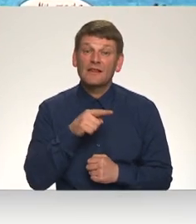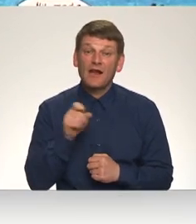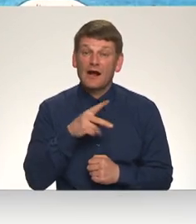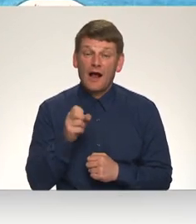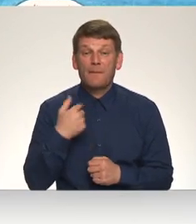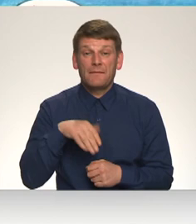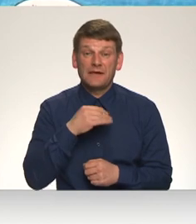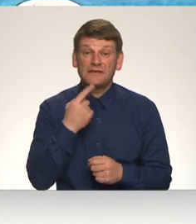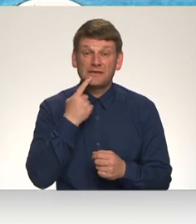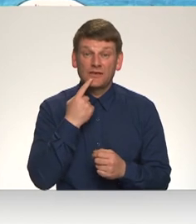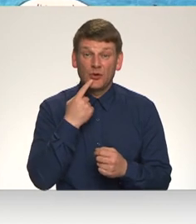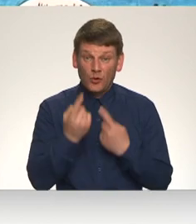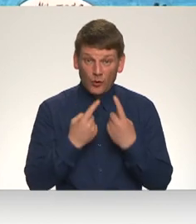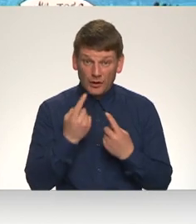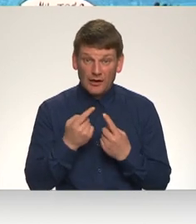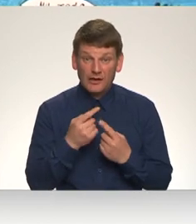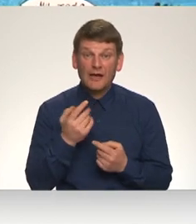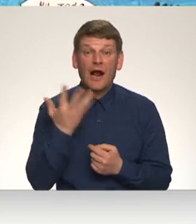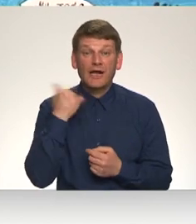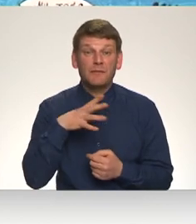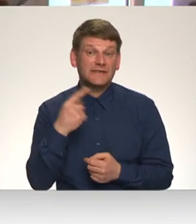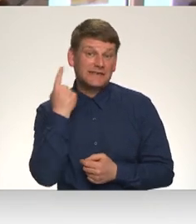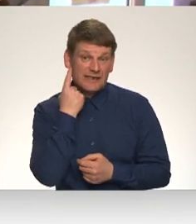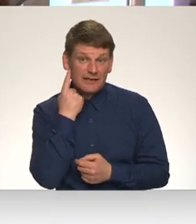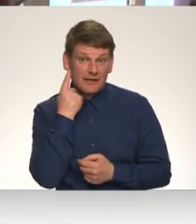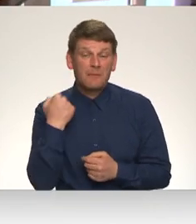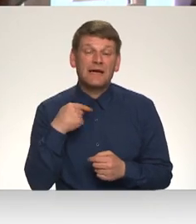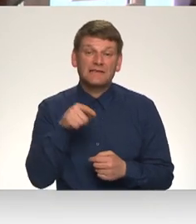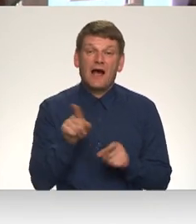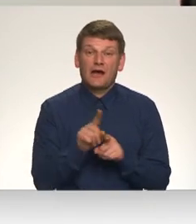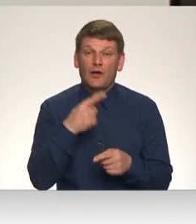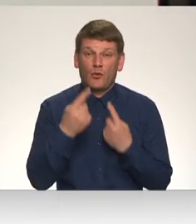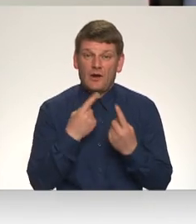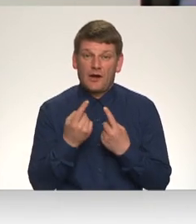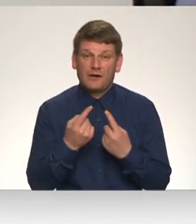mēs runām, Tā kā mēs dzirdam, mēs tā arī runam.